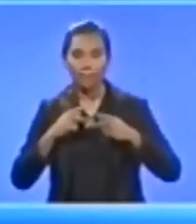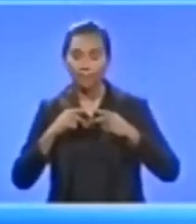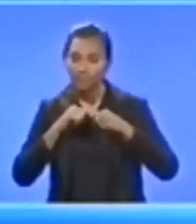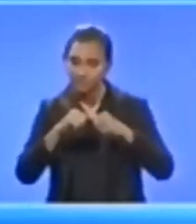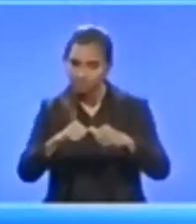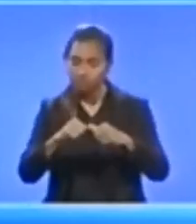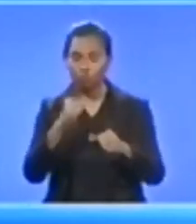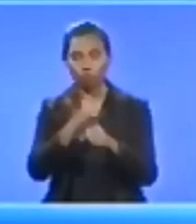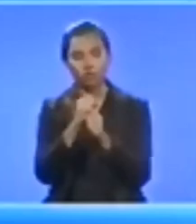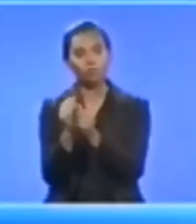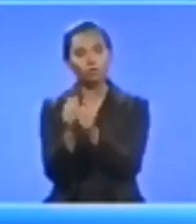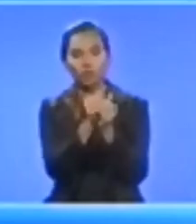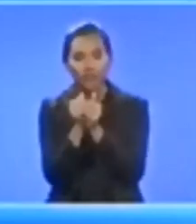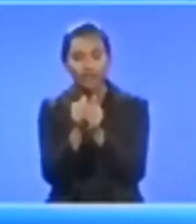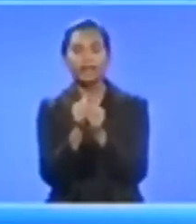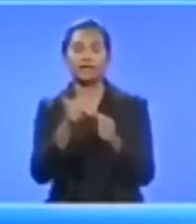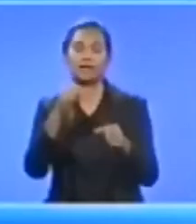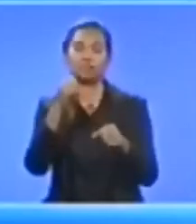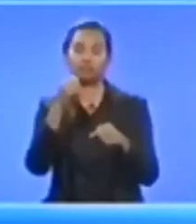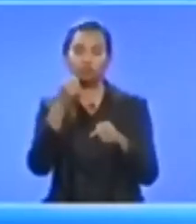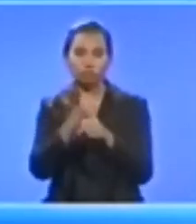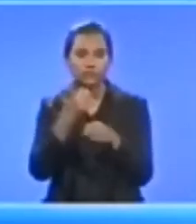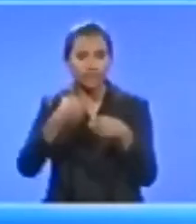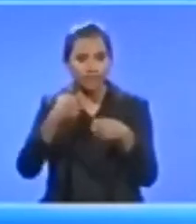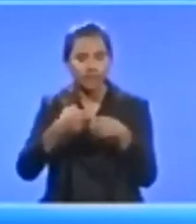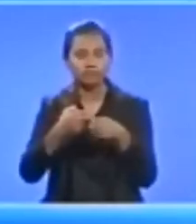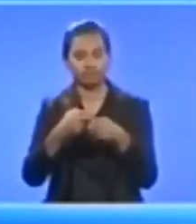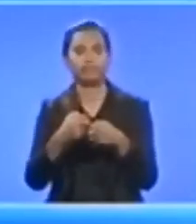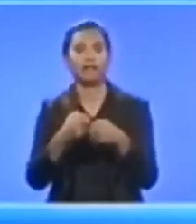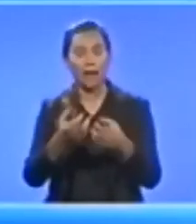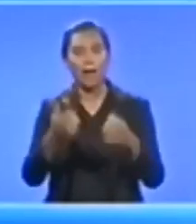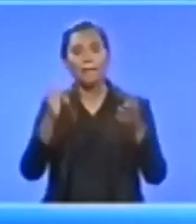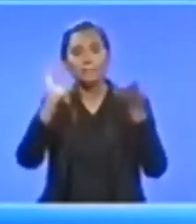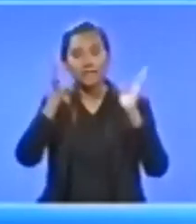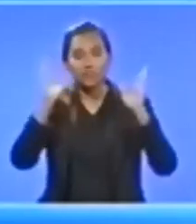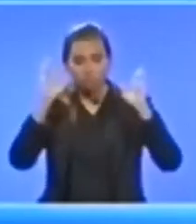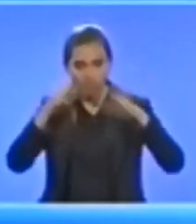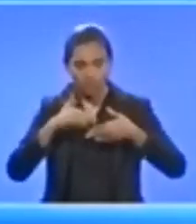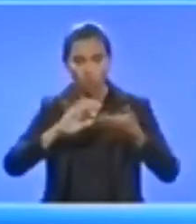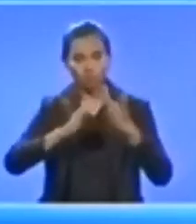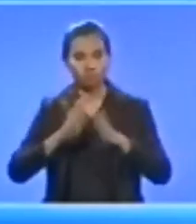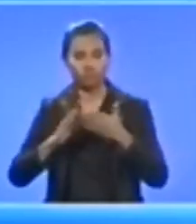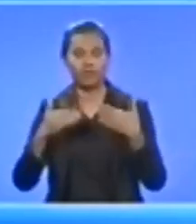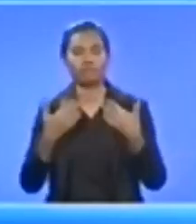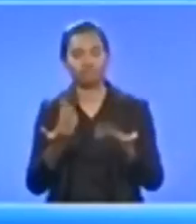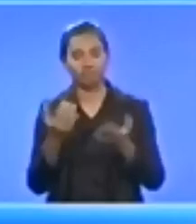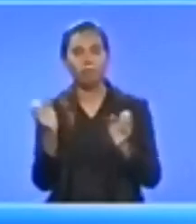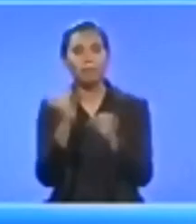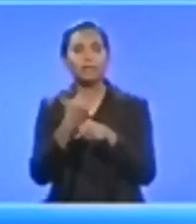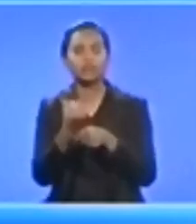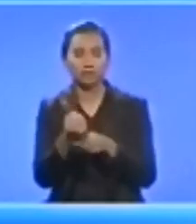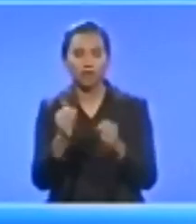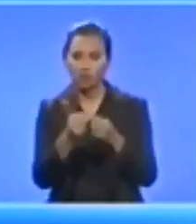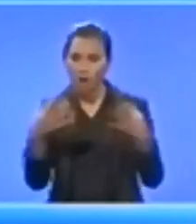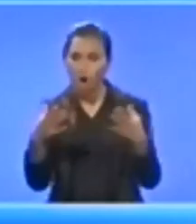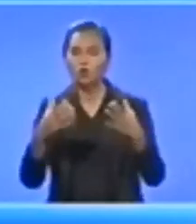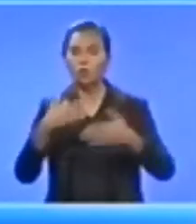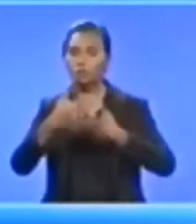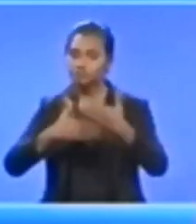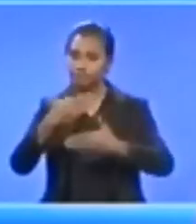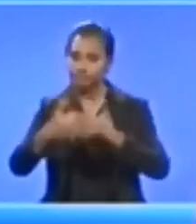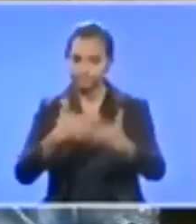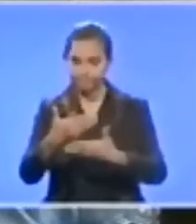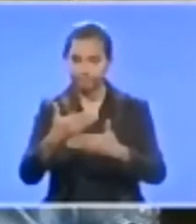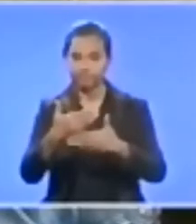masyarakat Melayu Islam kita kini sudah banyak mengecap kemajuan sejajar dengan